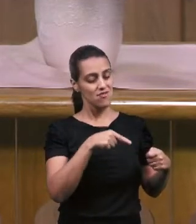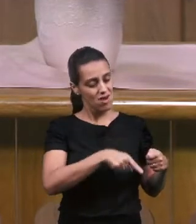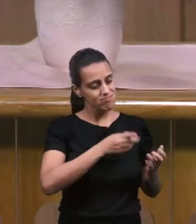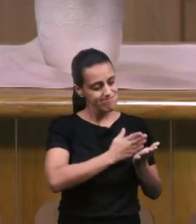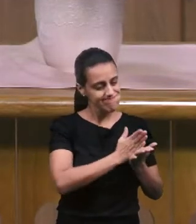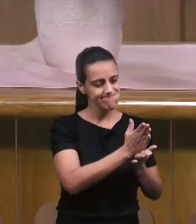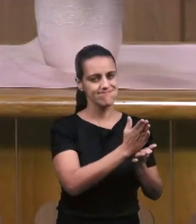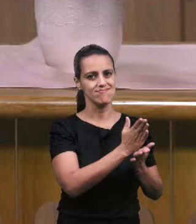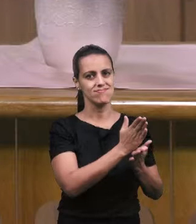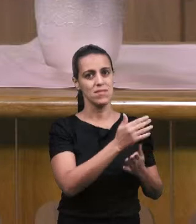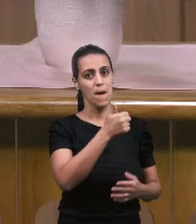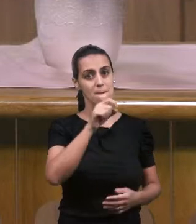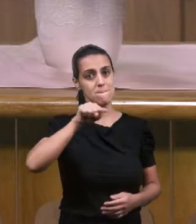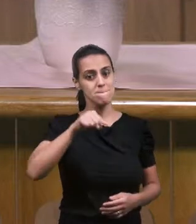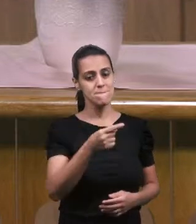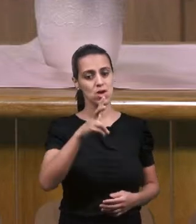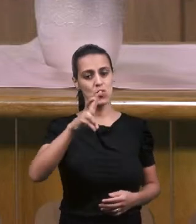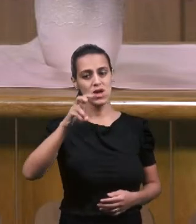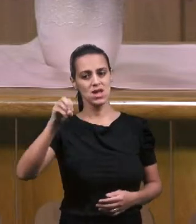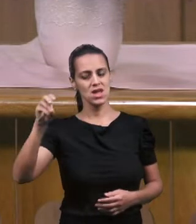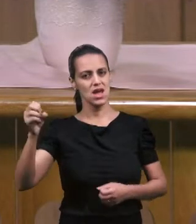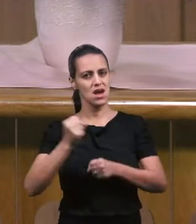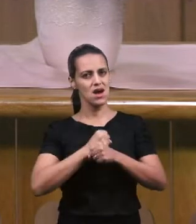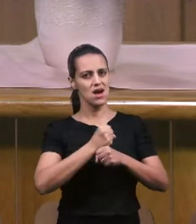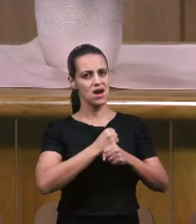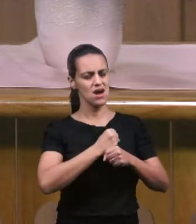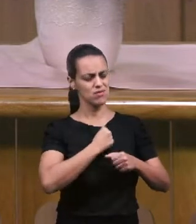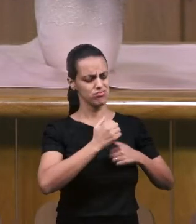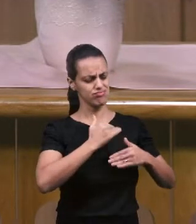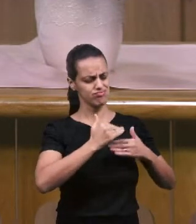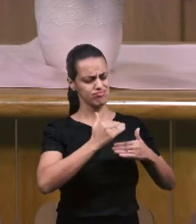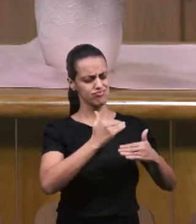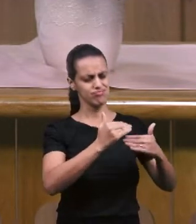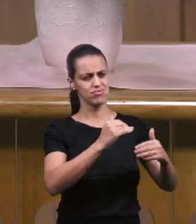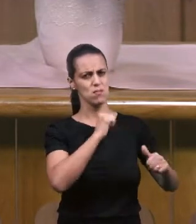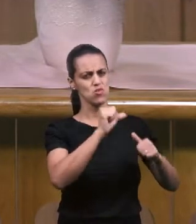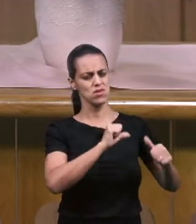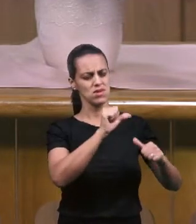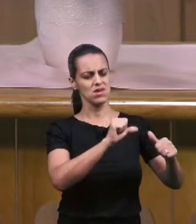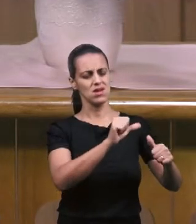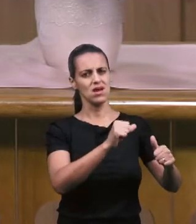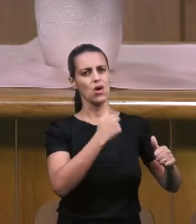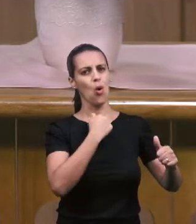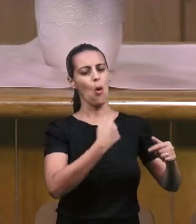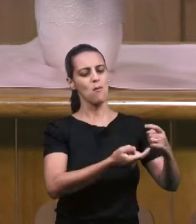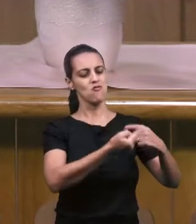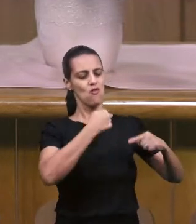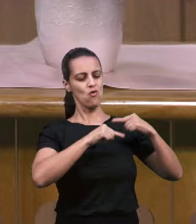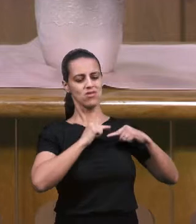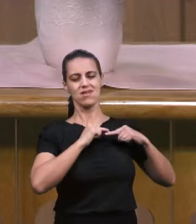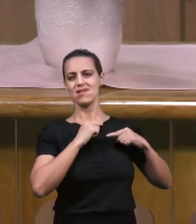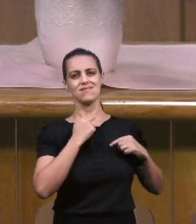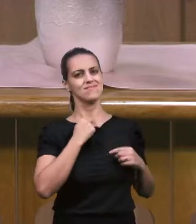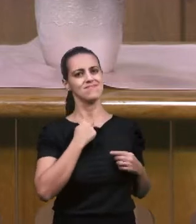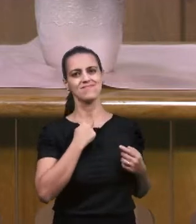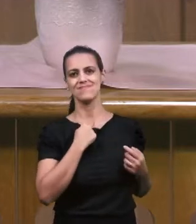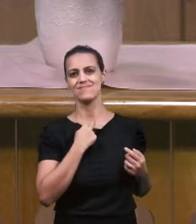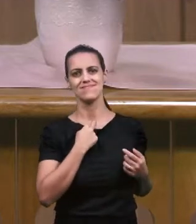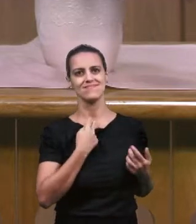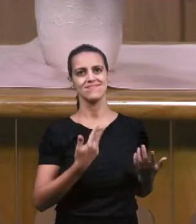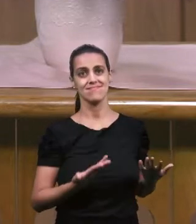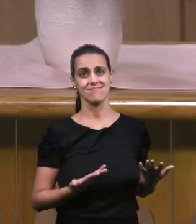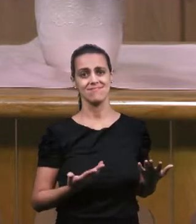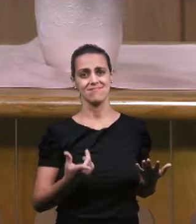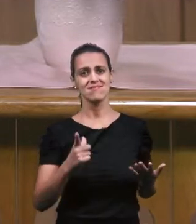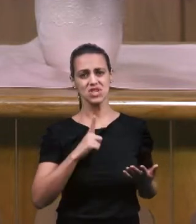ans. 1500 ans de transformation, de changement, elle n'avait pas comment se positionner. Il y avait des chrétiens,